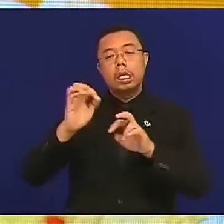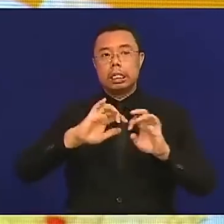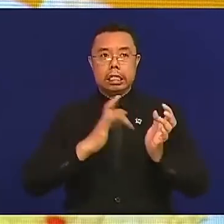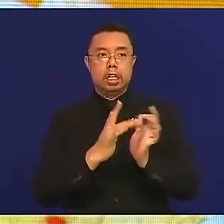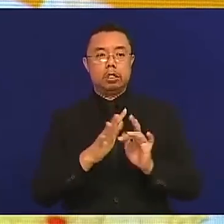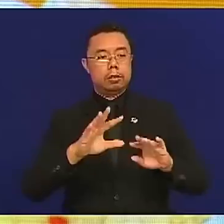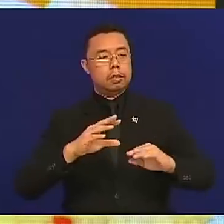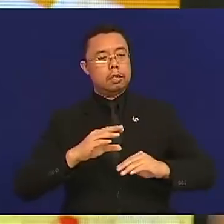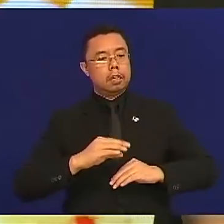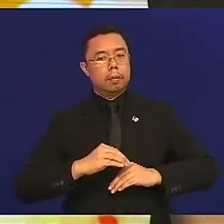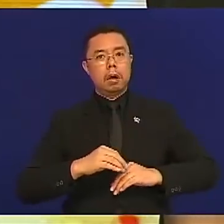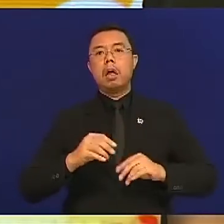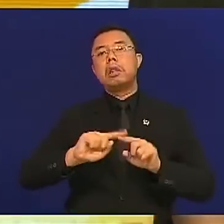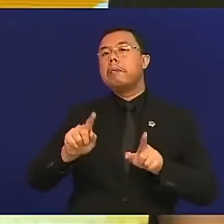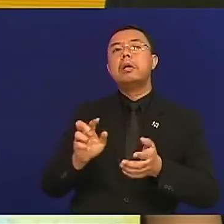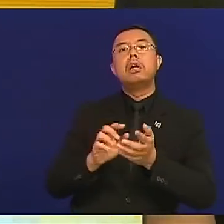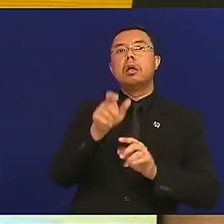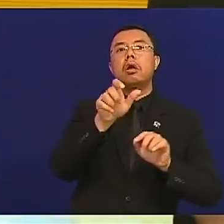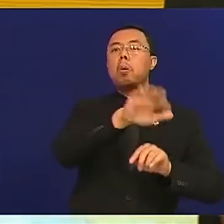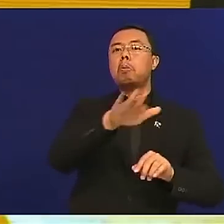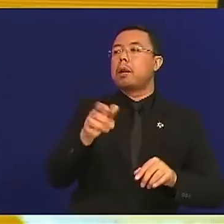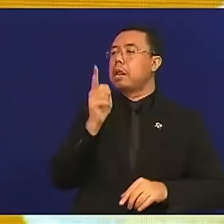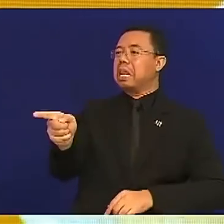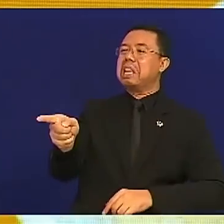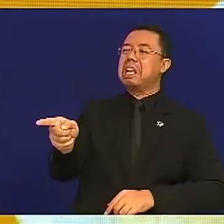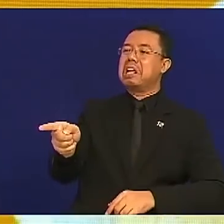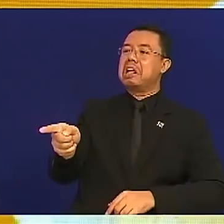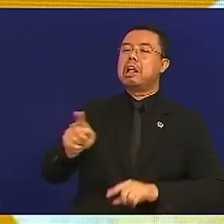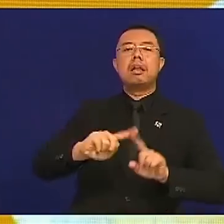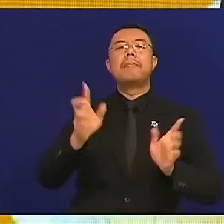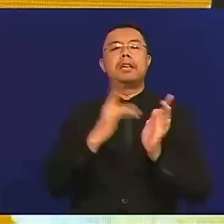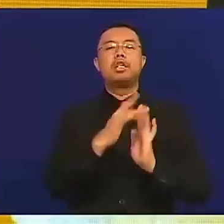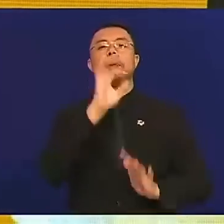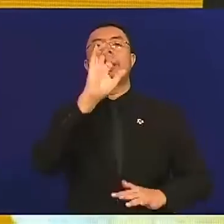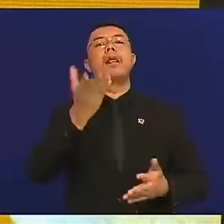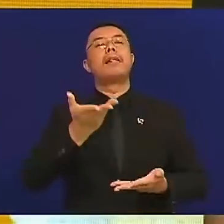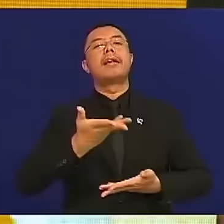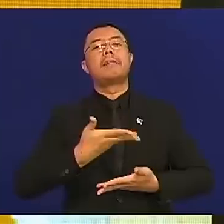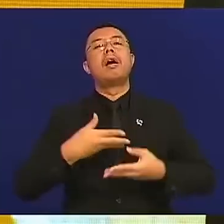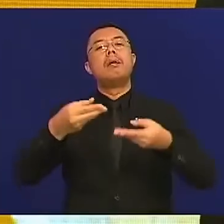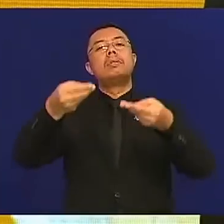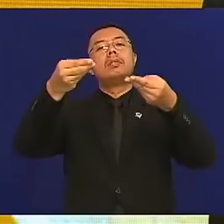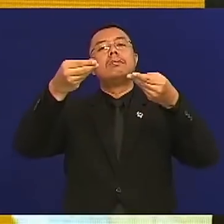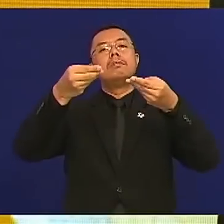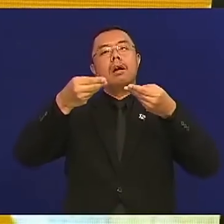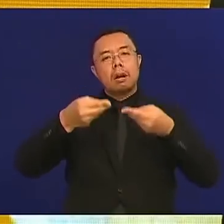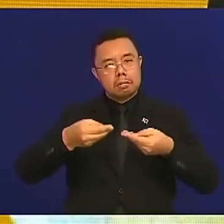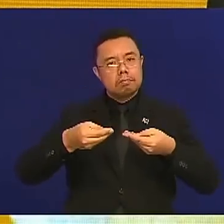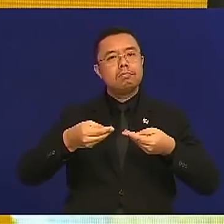Yesus dikritik, dikecam, tetapi Yesus menerima persembahan